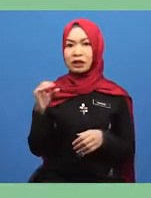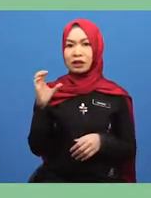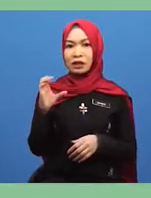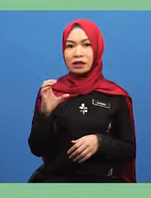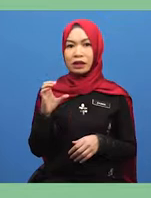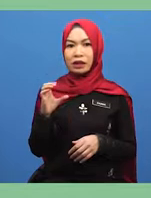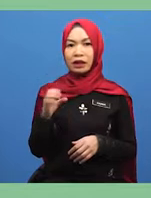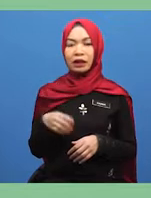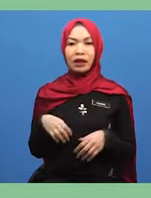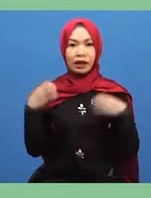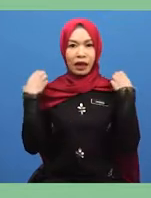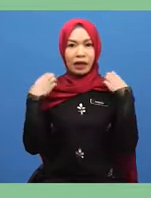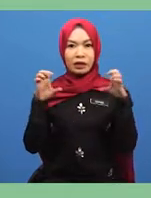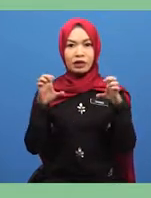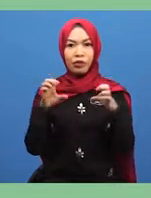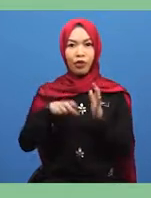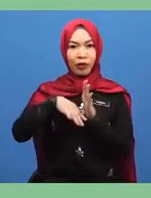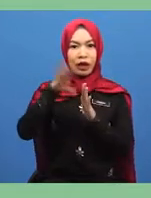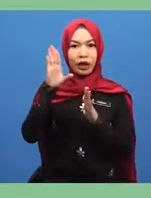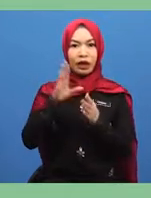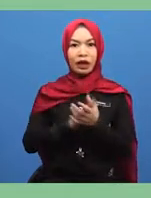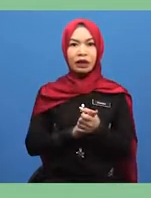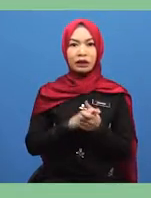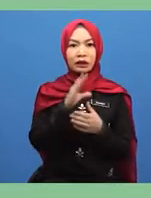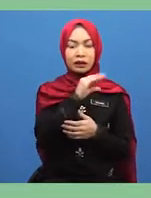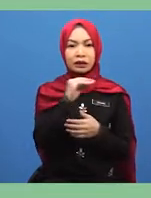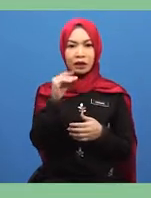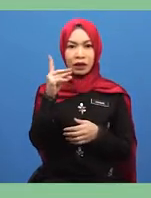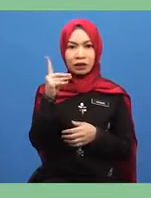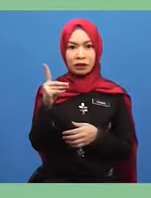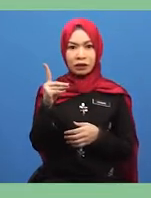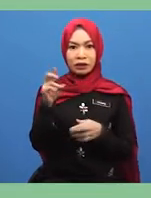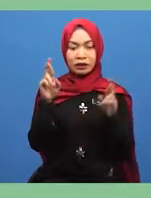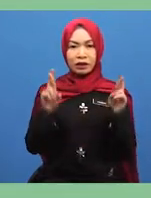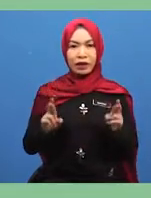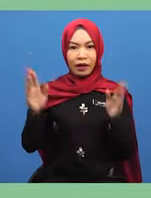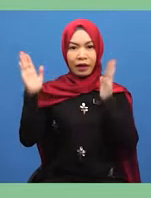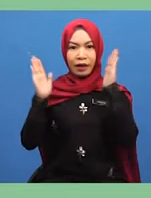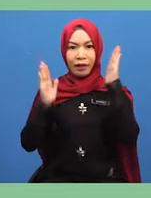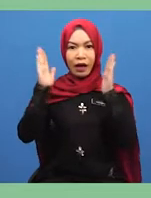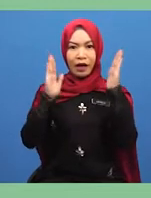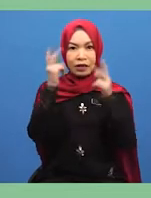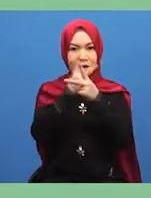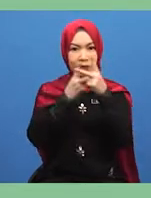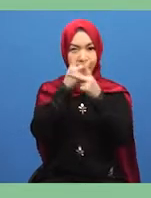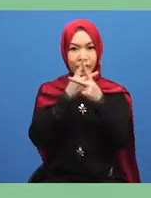meningkat. Dan D. Rakyat Malaysia melancong ke Amerika Syarikat.